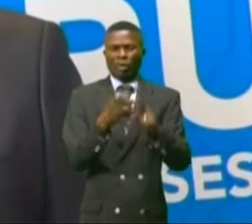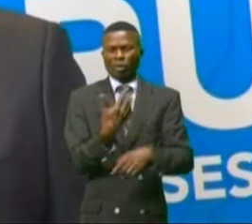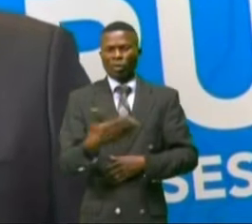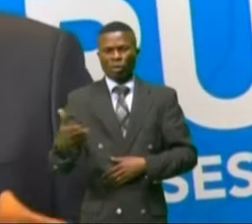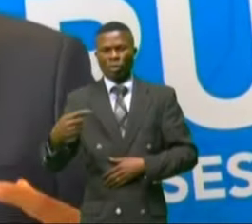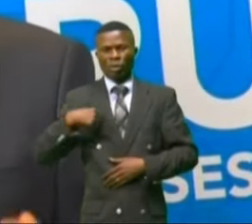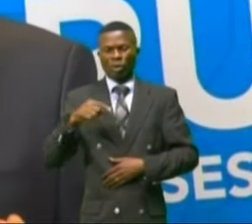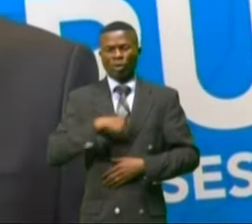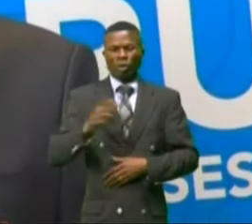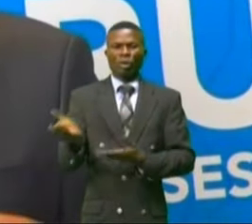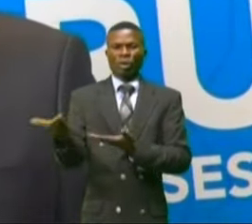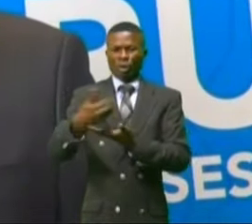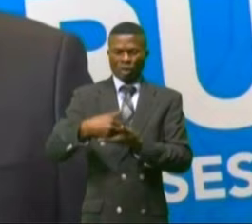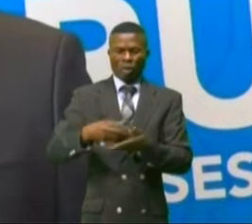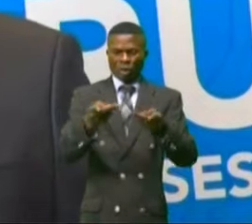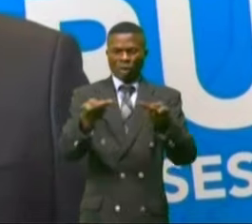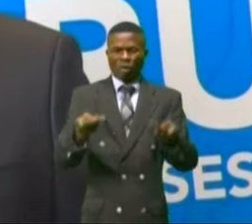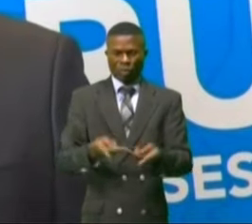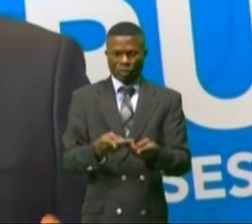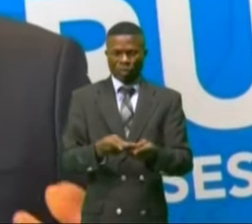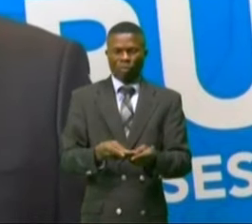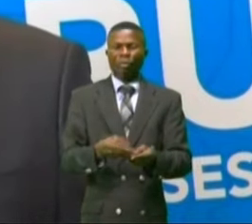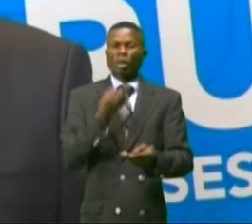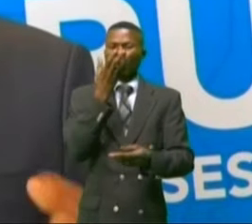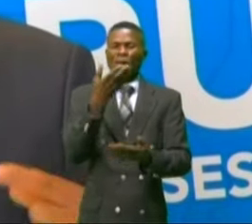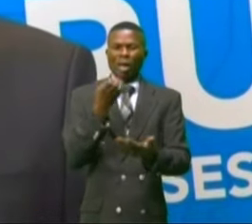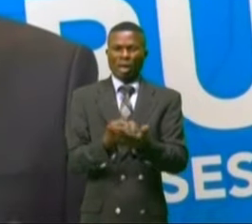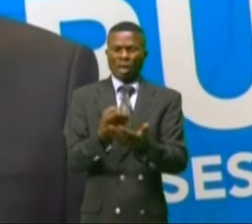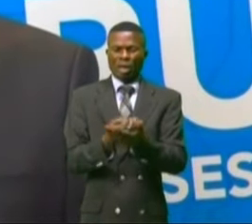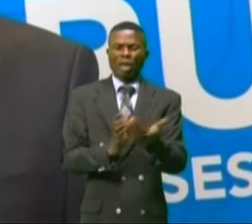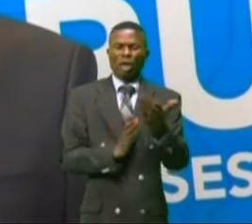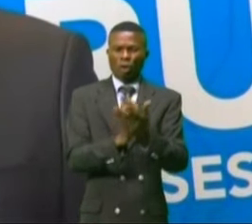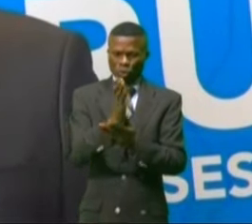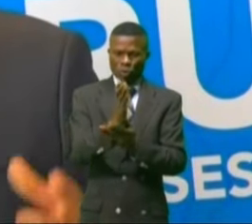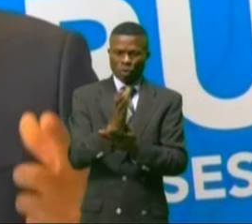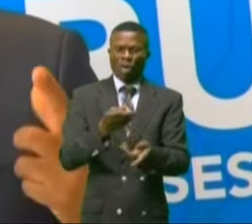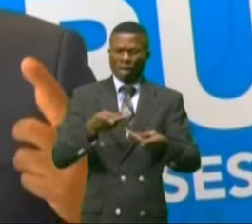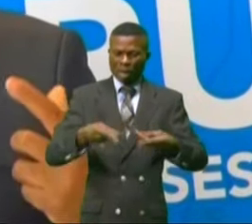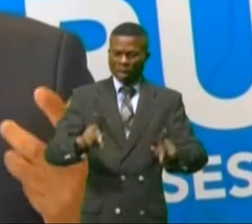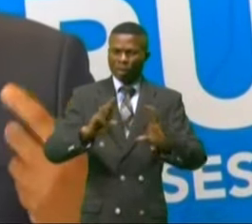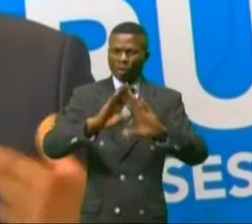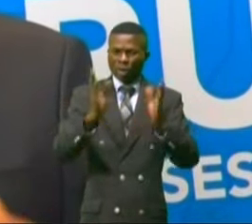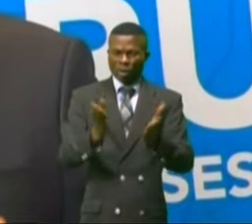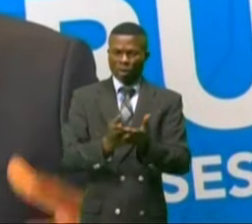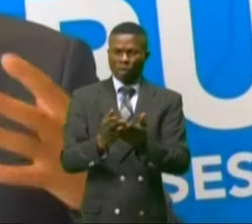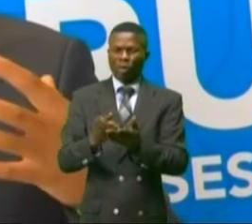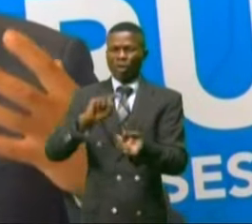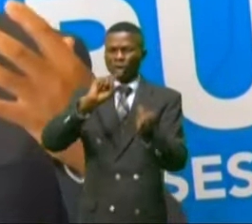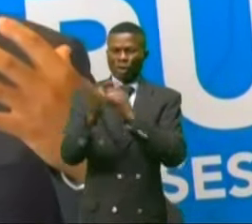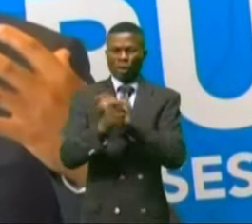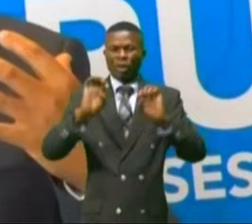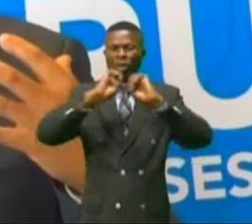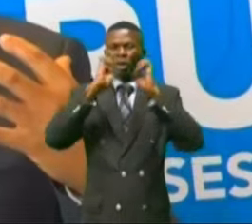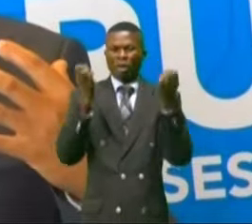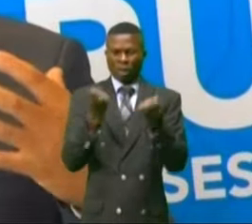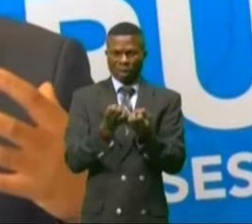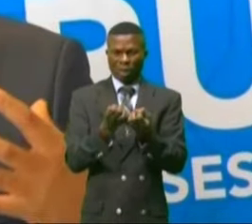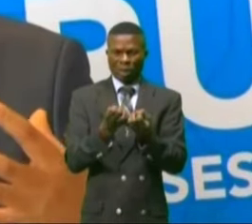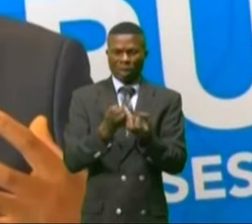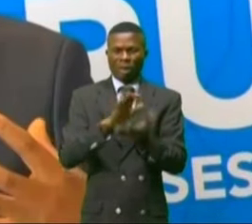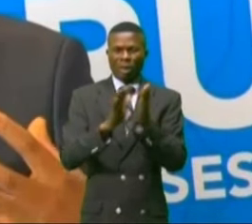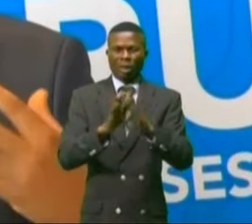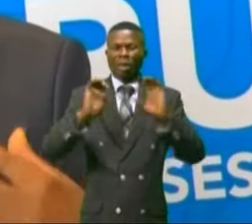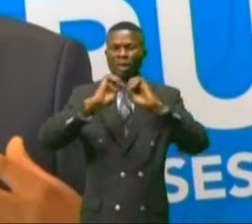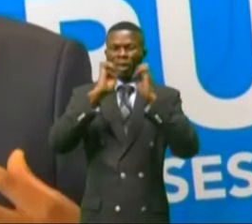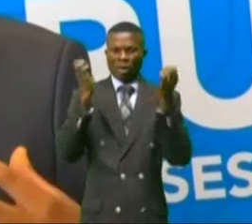devons remettre en place un modèle économique qui soit cohérent, qui permet à ce que, après les transformations des entreprises, en